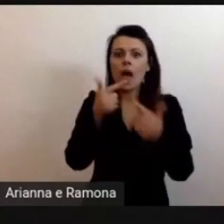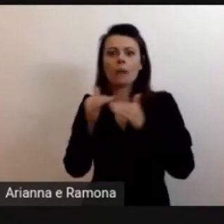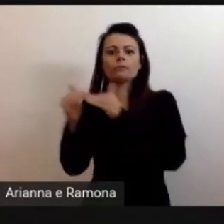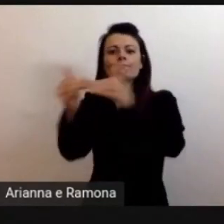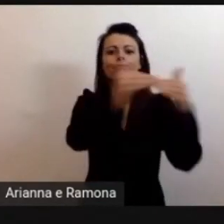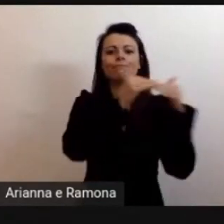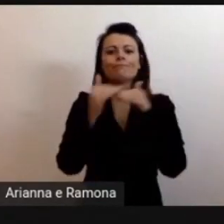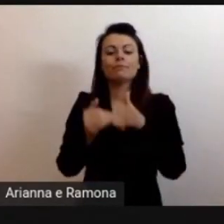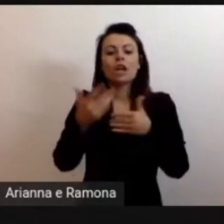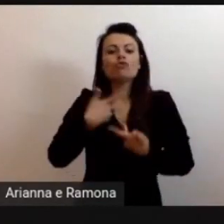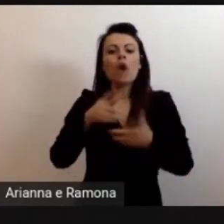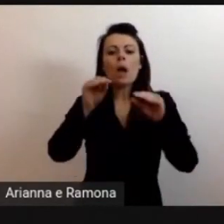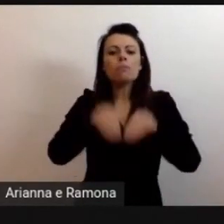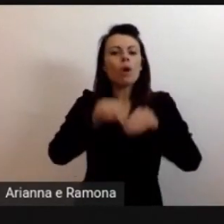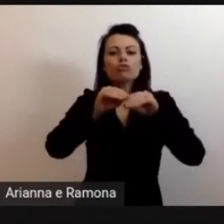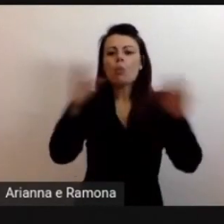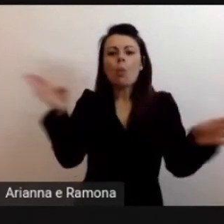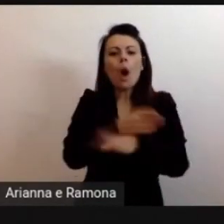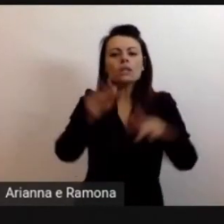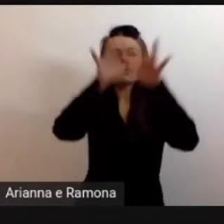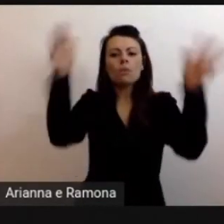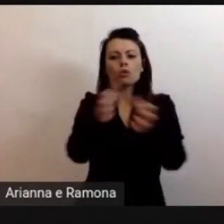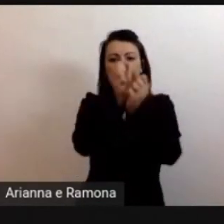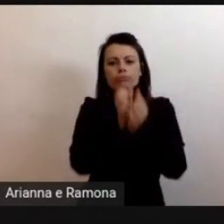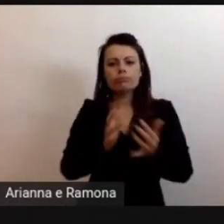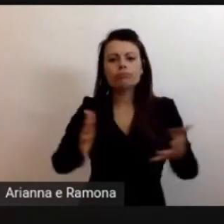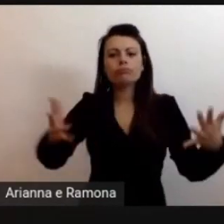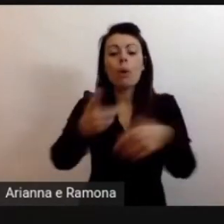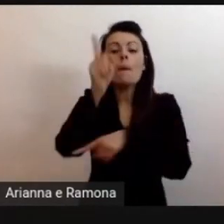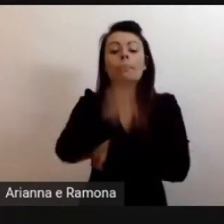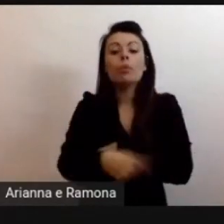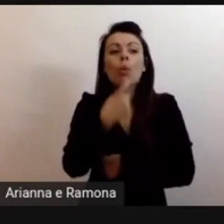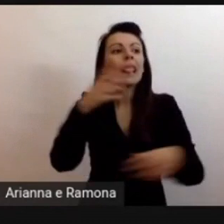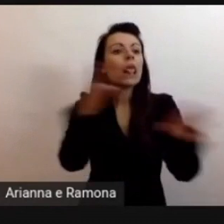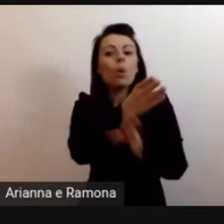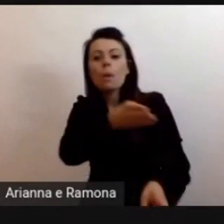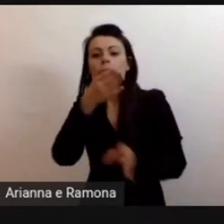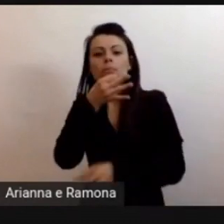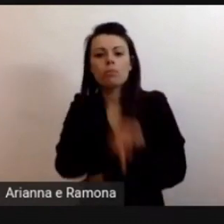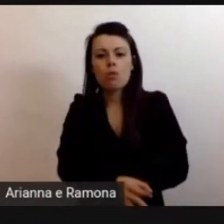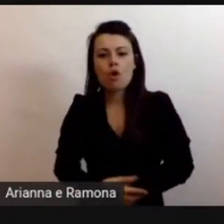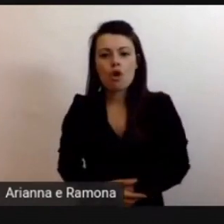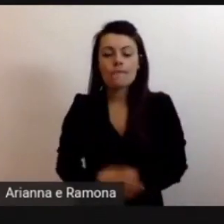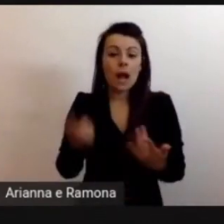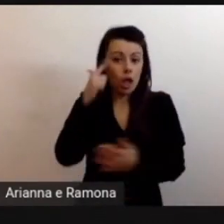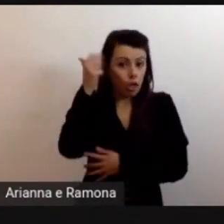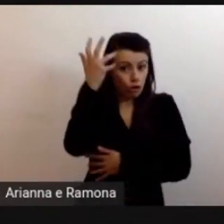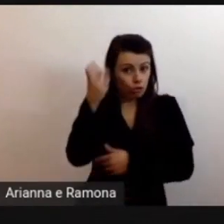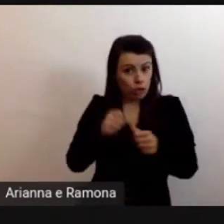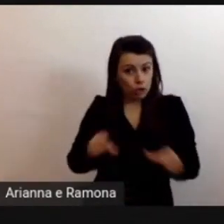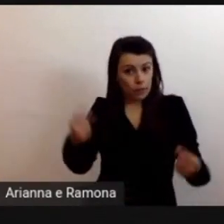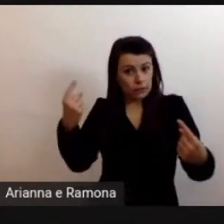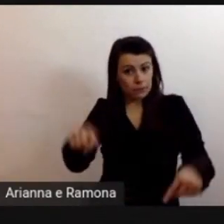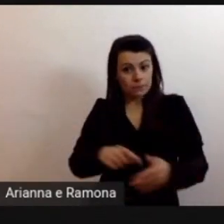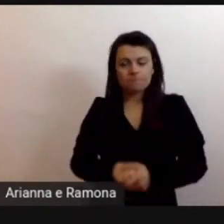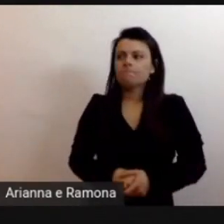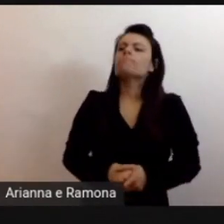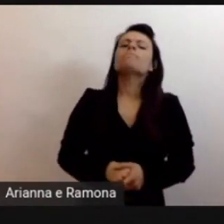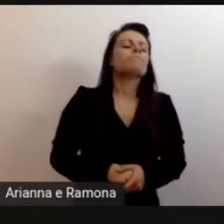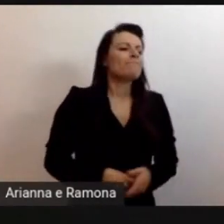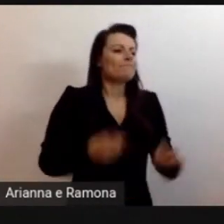tutti però ficociello il fondo da che cosa andiamo alla